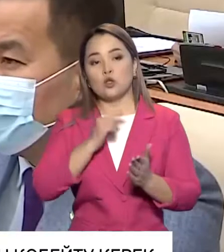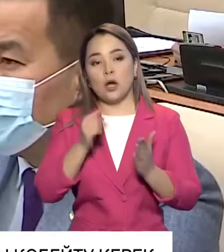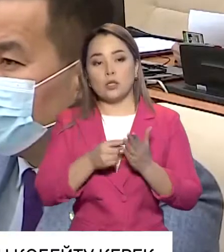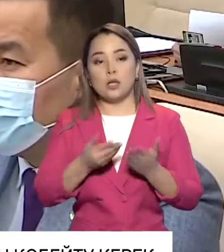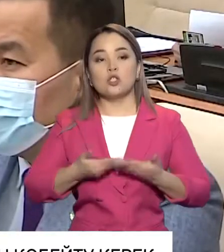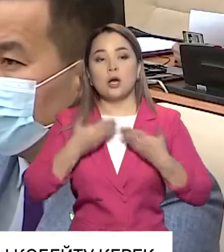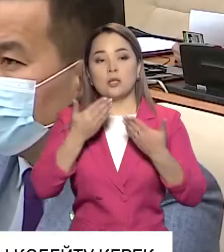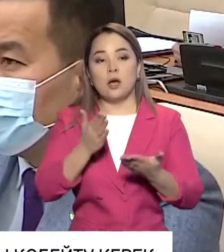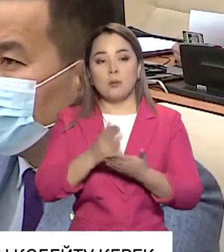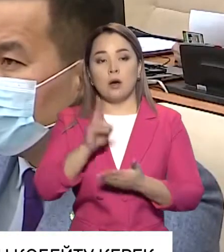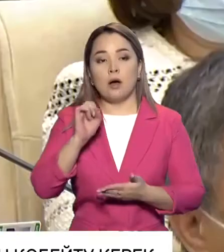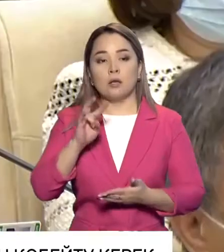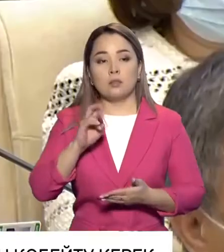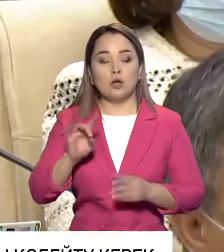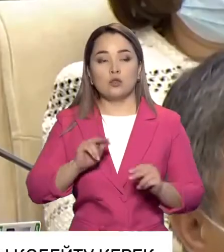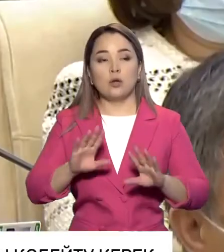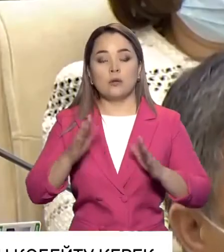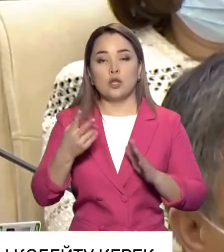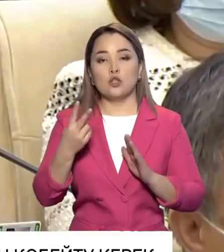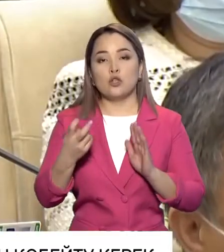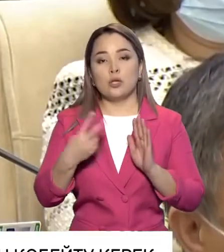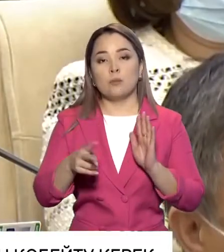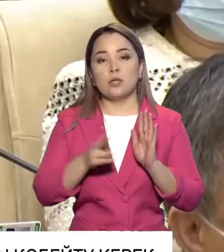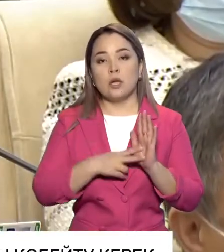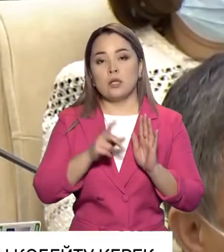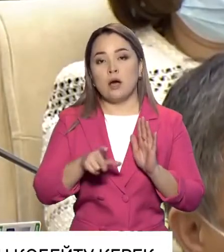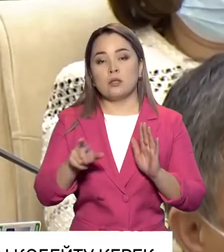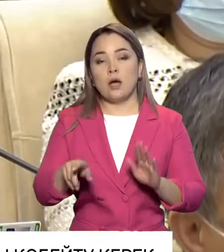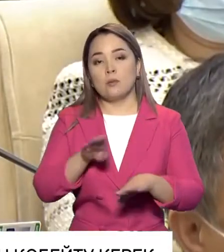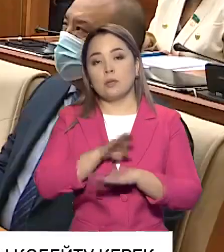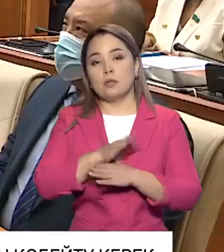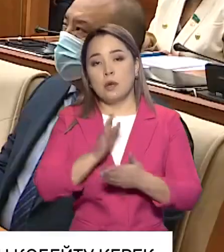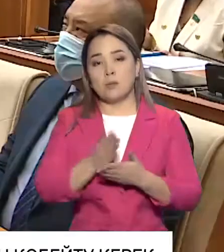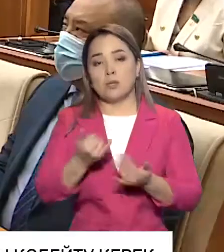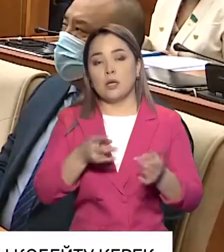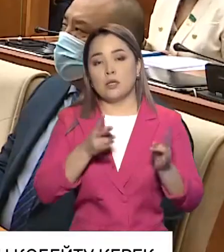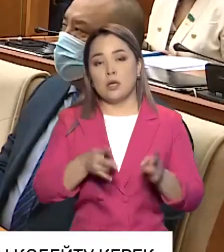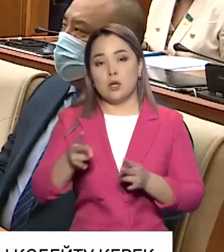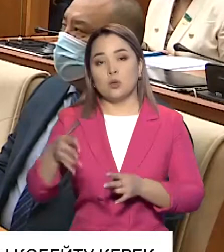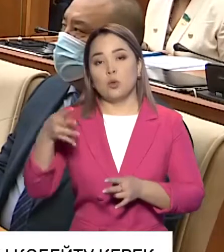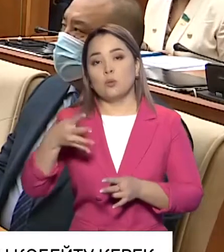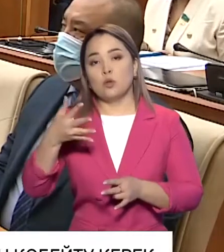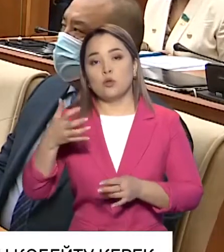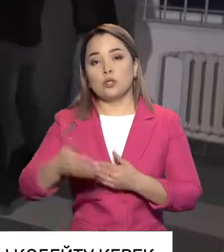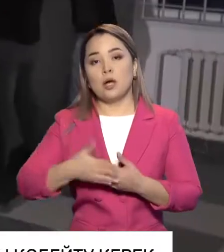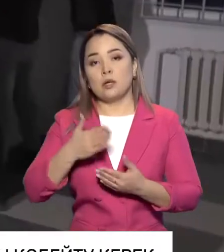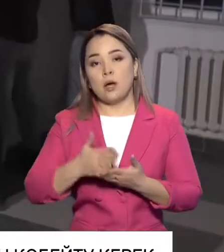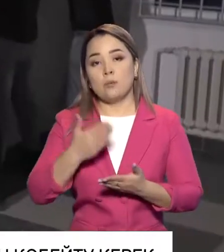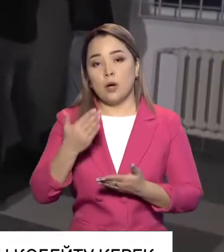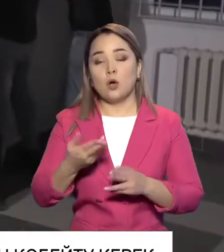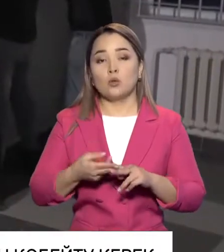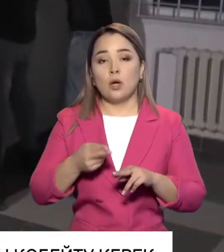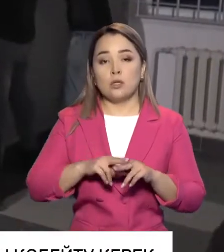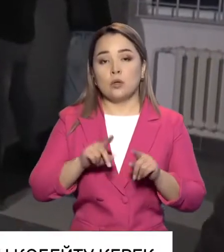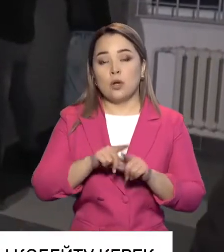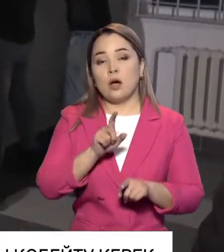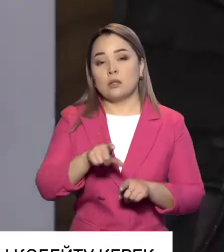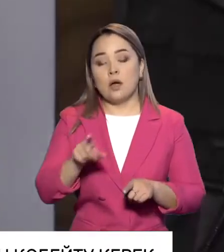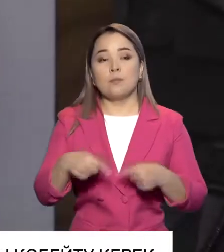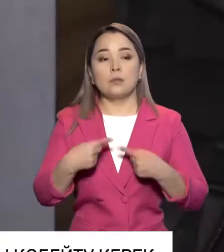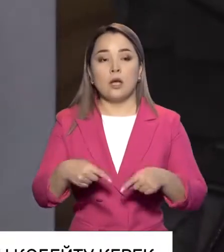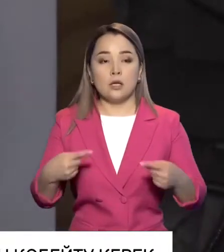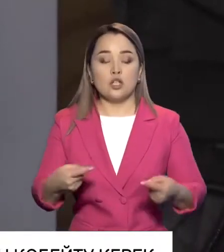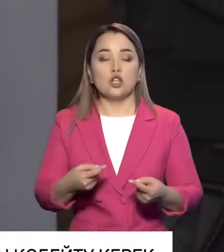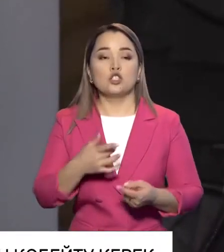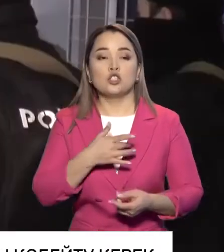жолда. Қаңтардағы оқиғада 227 адам қаза тапты. Зардап шеккендер саны 4500-ден асты. Тағы соншама адам түрлі жарақат